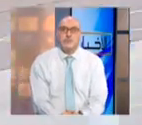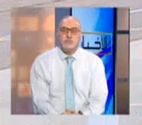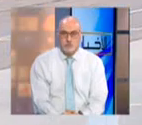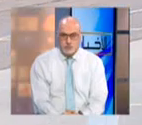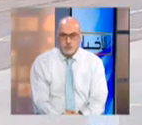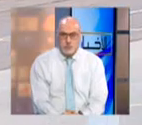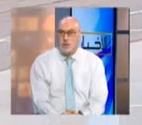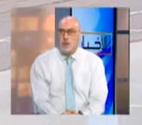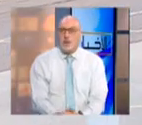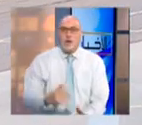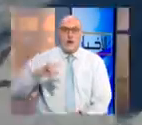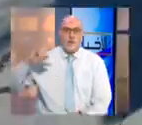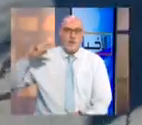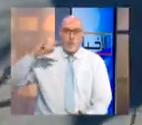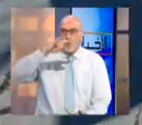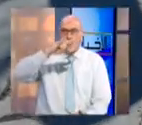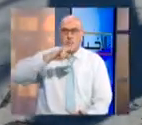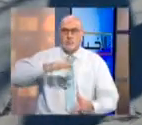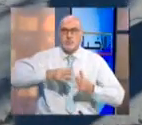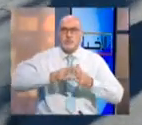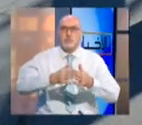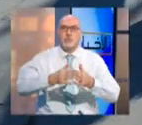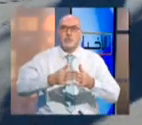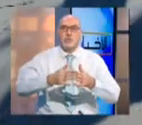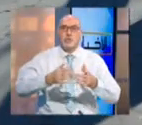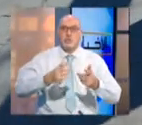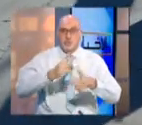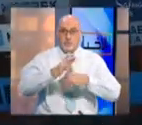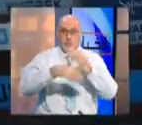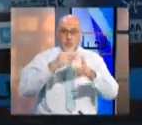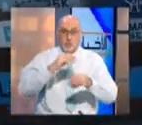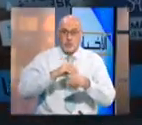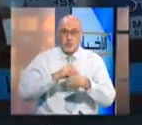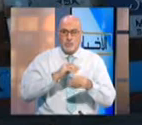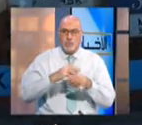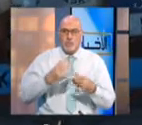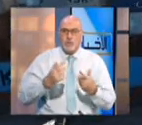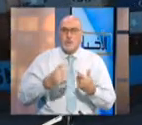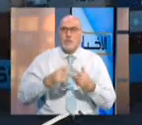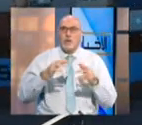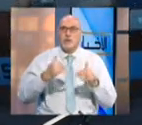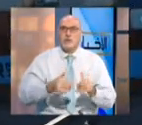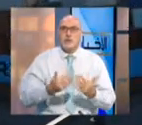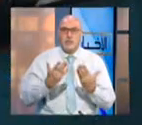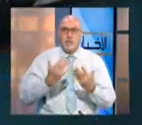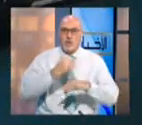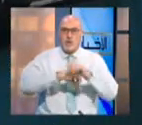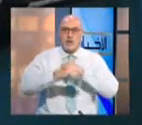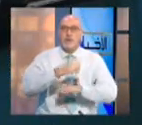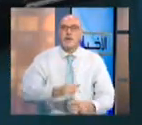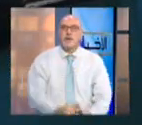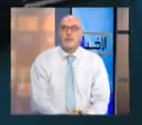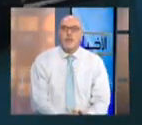النقل الجوي والبحري للبضائع قلب نابض للحركة التجارية النشيطة التي تعرفها الجزائر حاليا.